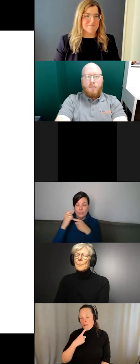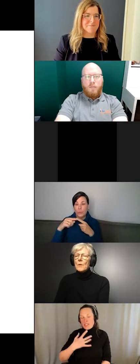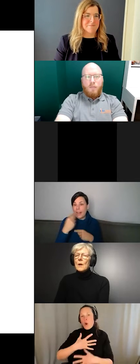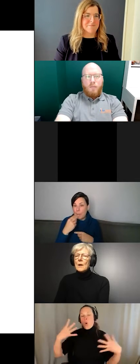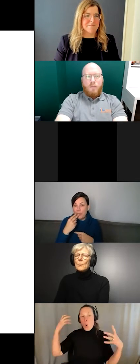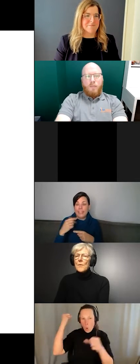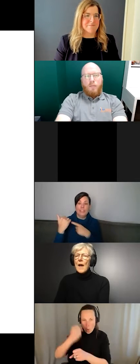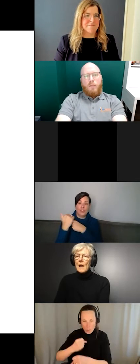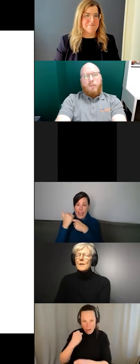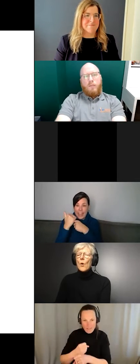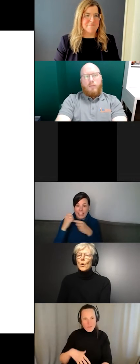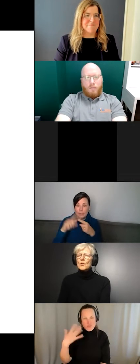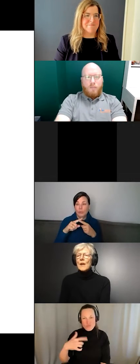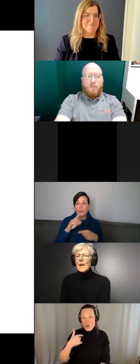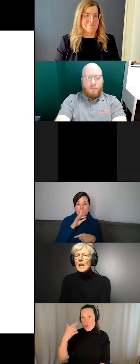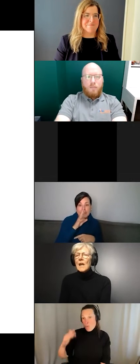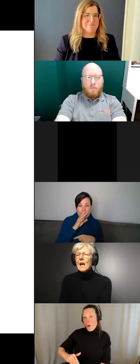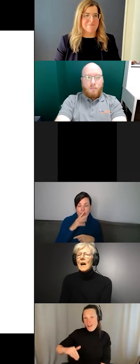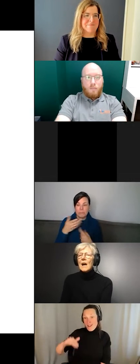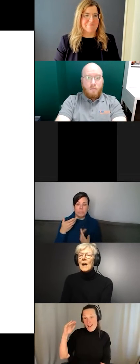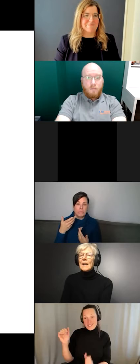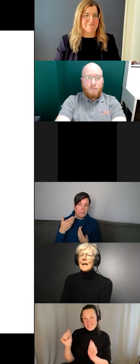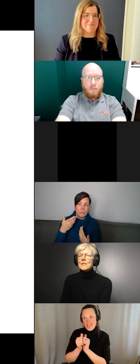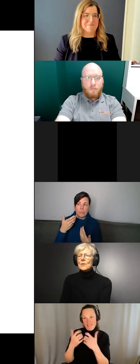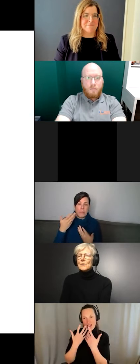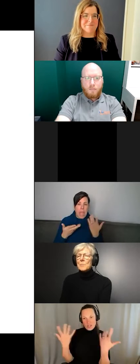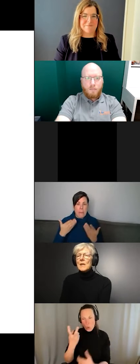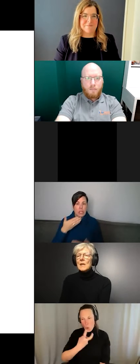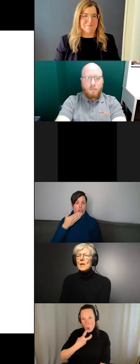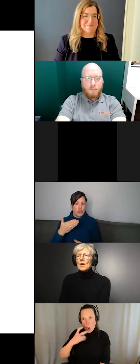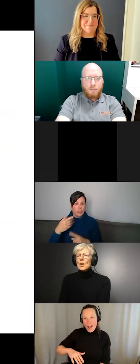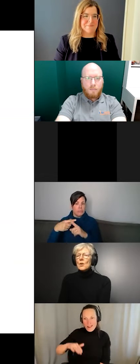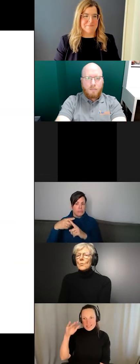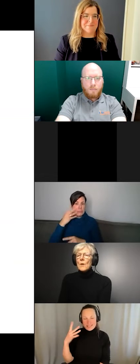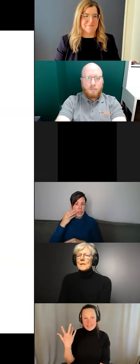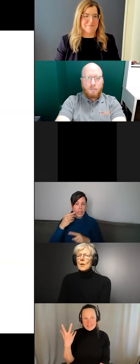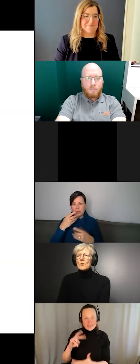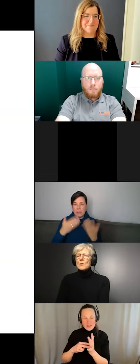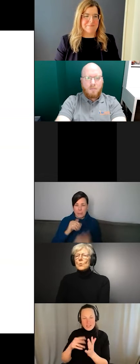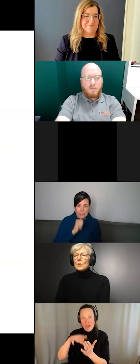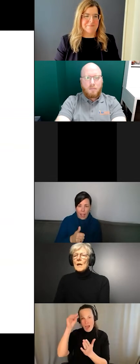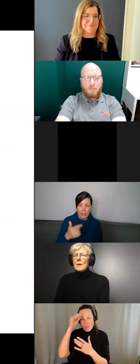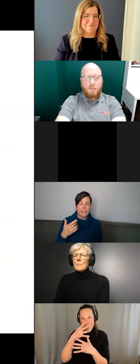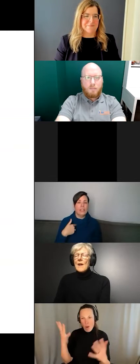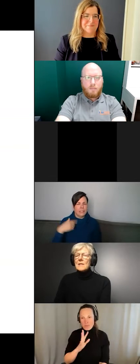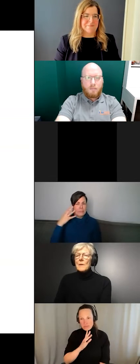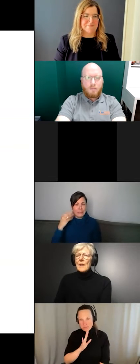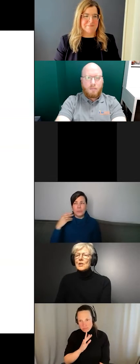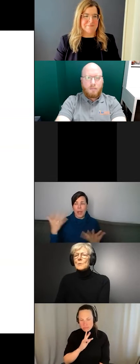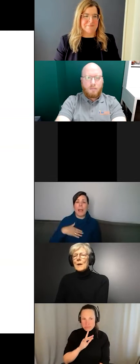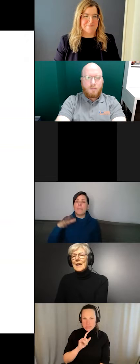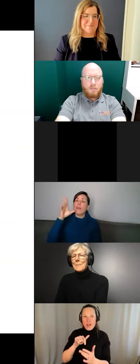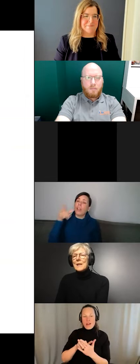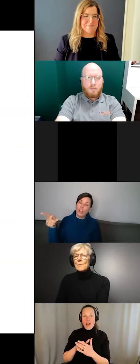exige beaucoup de dur travail, un labeur de sueur. En fait, j'ai grandi avec ce genre de formation orale et j'ai dû